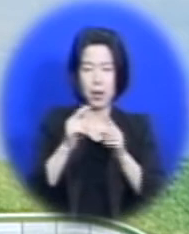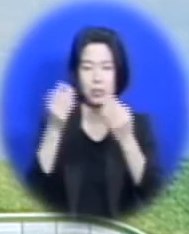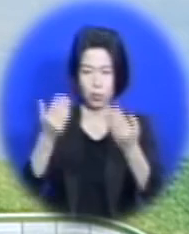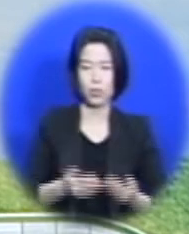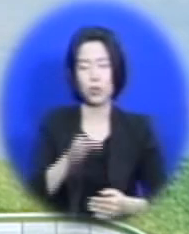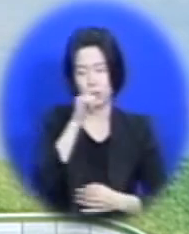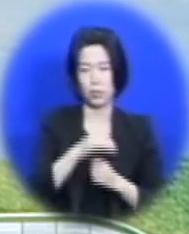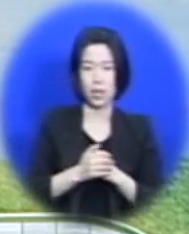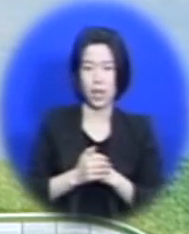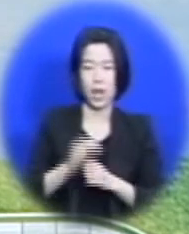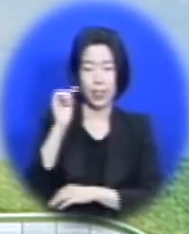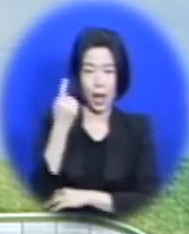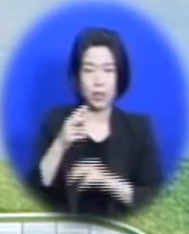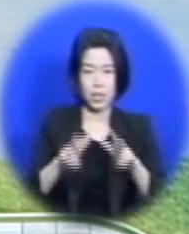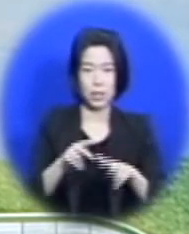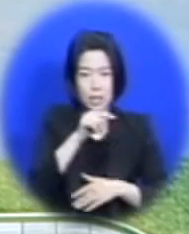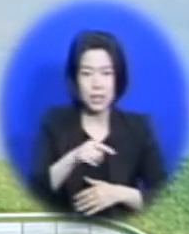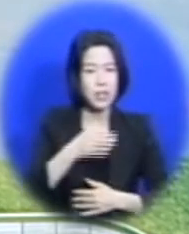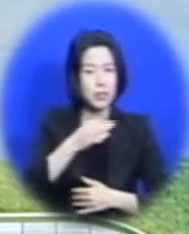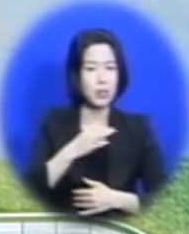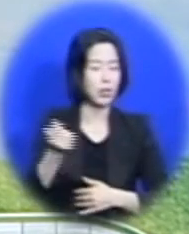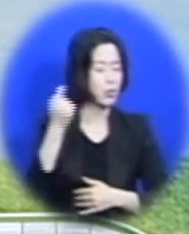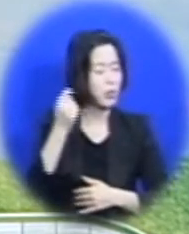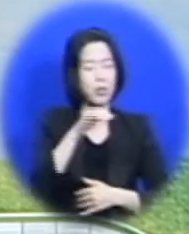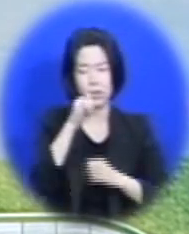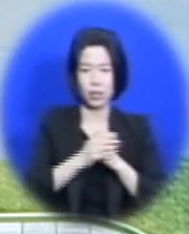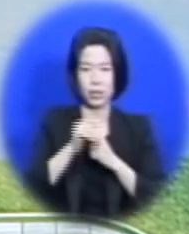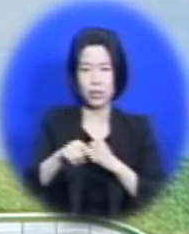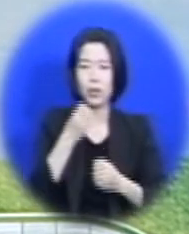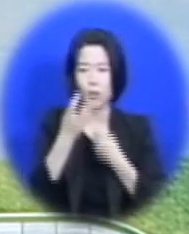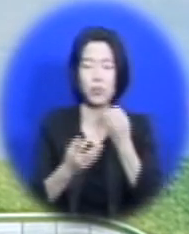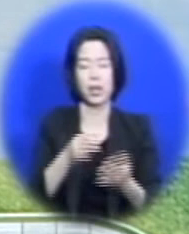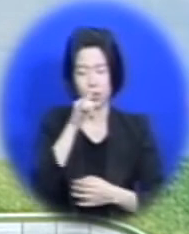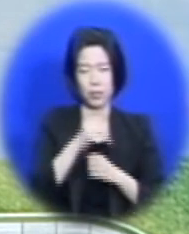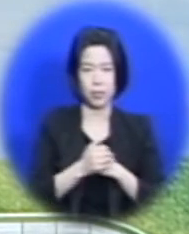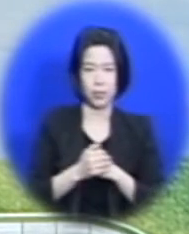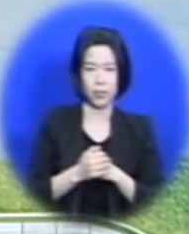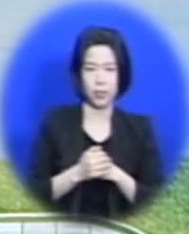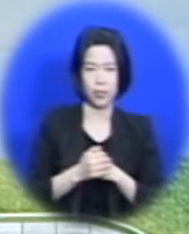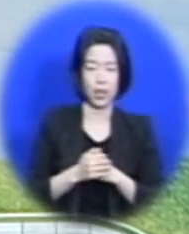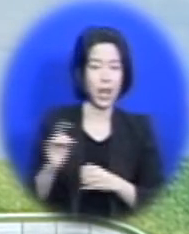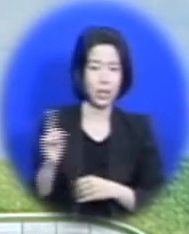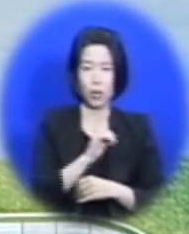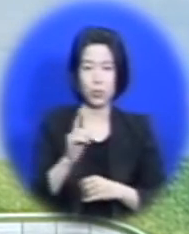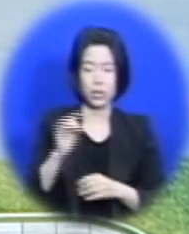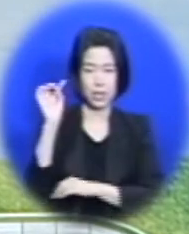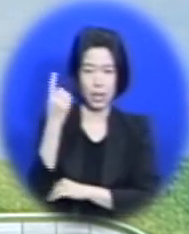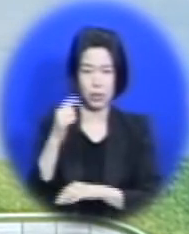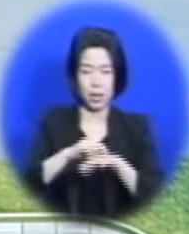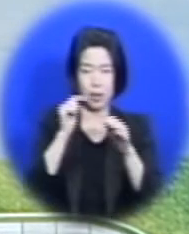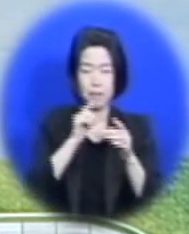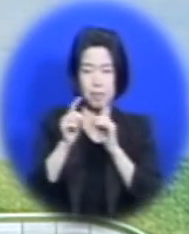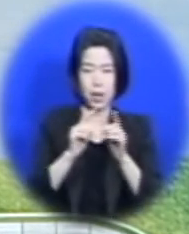계세요. 다윗이 지금 그 음성을 듣고 있는 거예요. 그걸 고백하는 거예요. 도무지 다윗의 말이